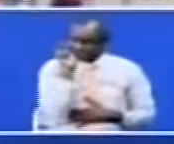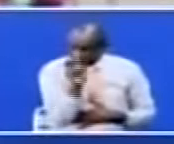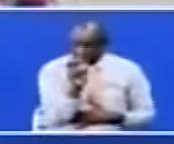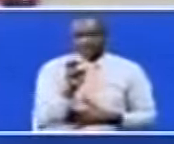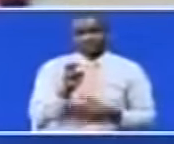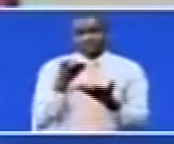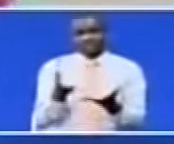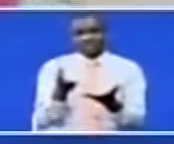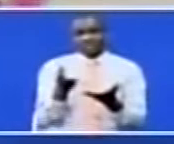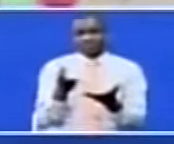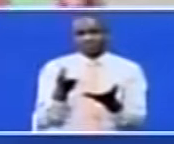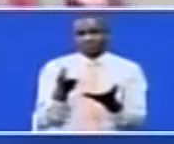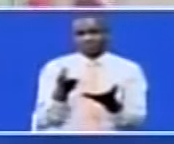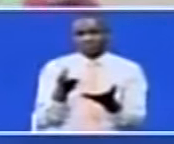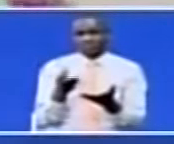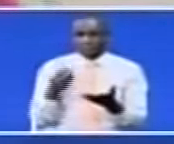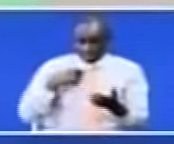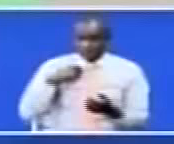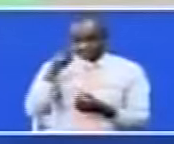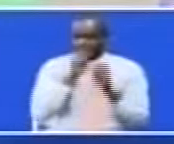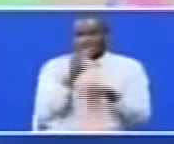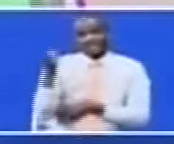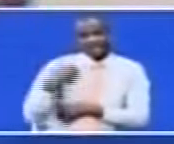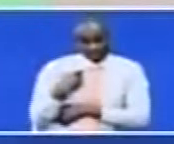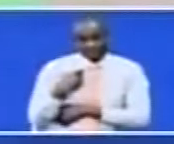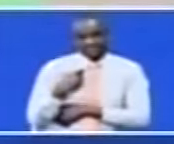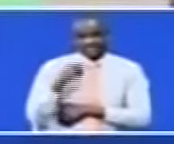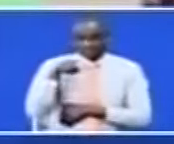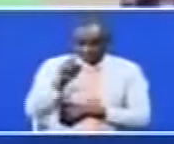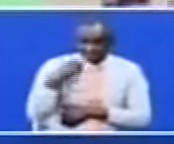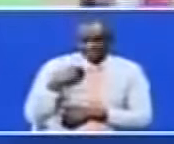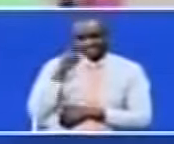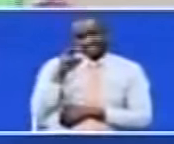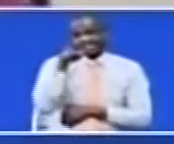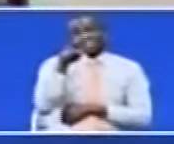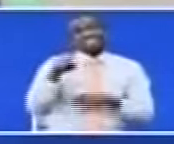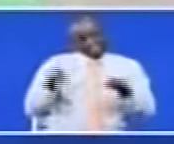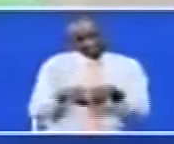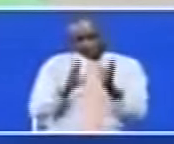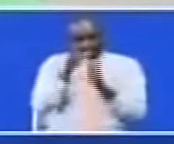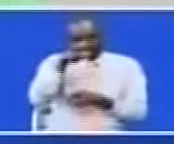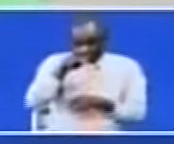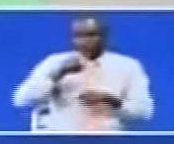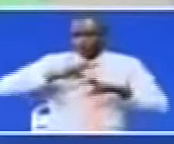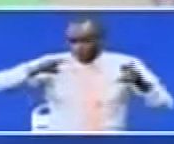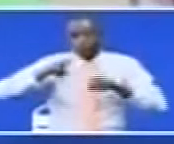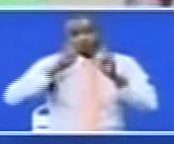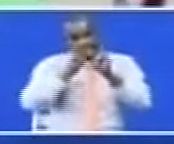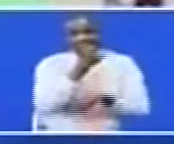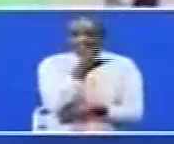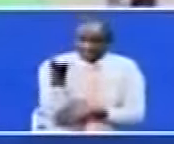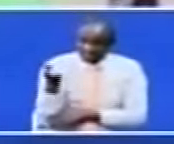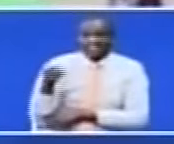vijana wadogo kama sisi mayus, kuna talent. Unafaa tuangalie tu vile MTD imefanya. Imekuja kutafuta talent,